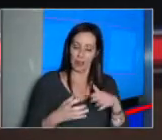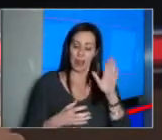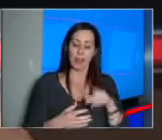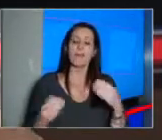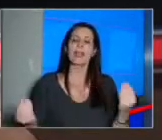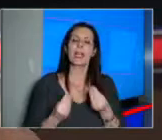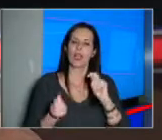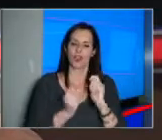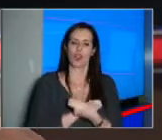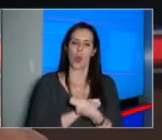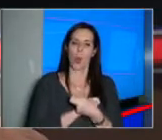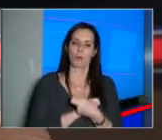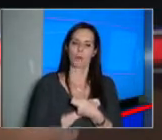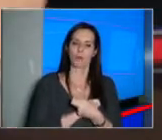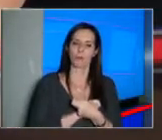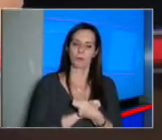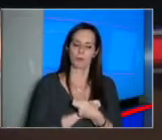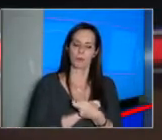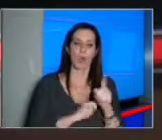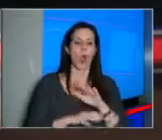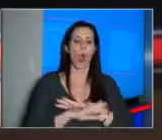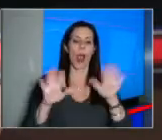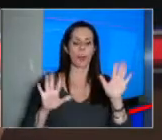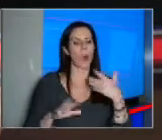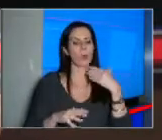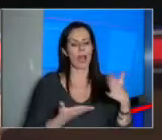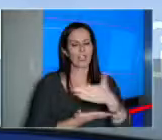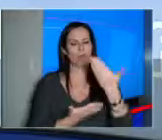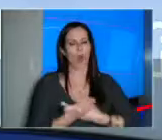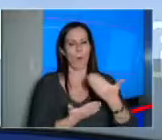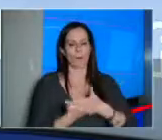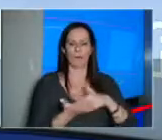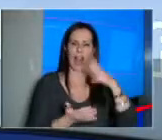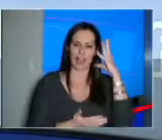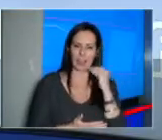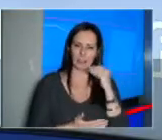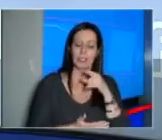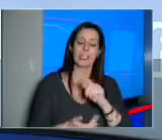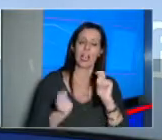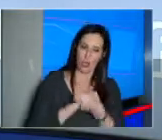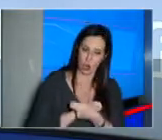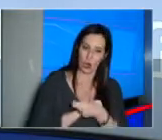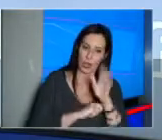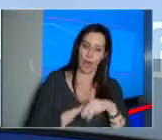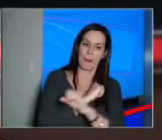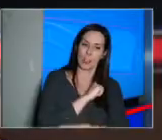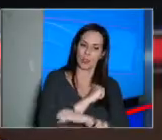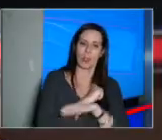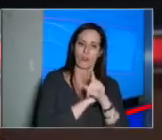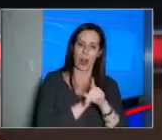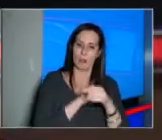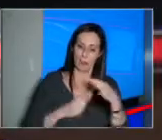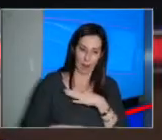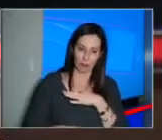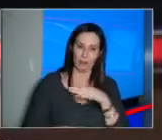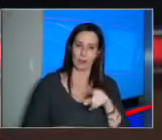כלי לשינוי. זאת אומרת, לא רק בוא נאסוף חומרים בשביל הכיף שיהיה לאנשים. זה כלי לשינוי גם לסטודנטים, אבל